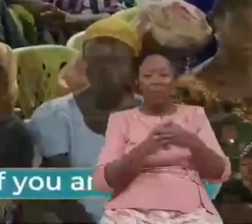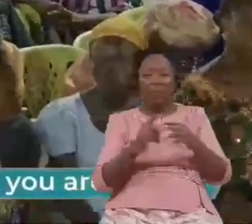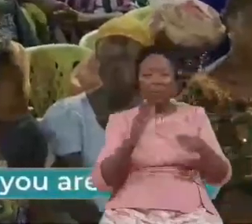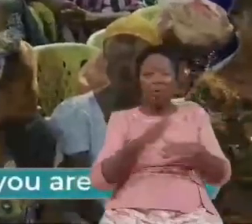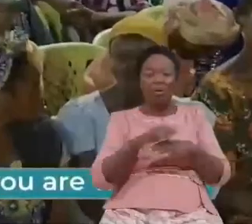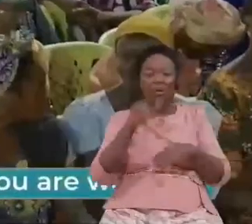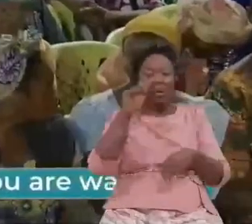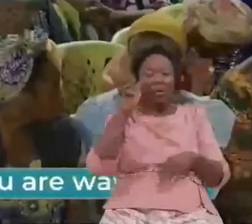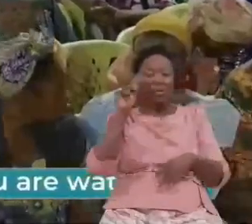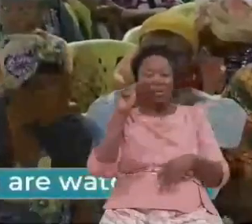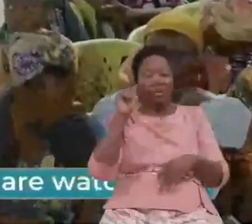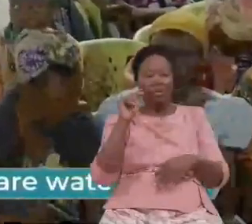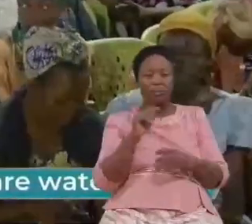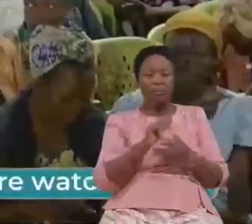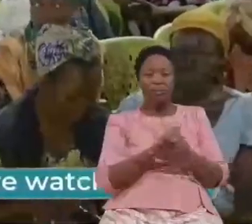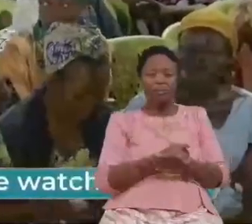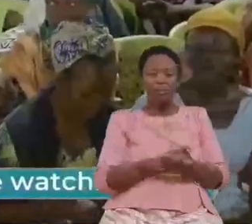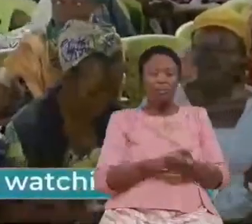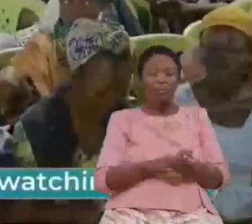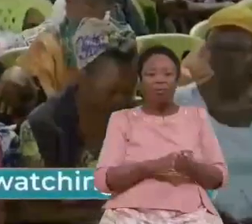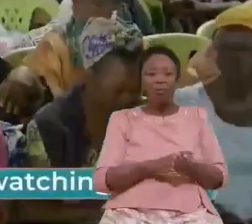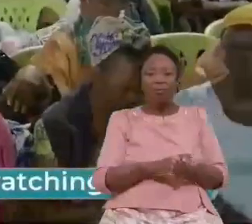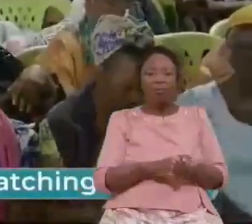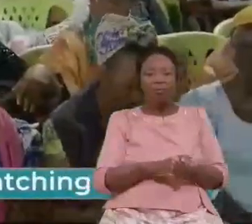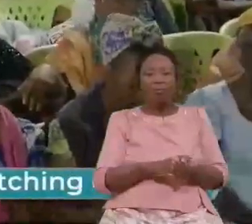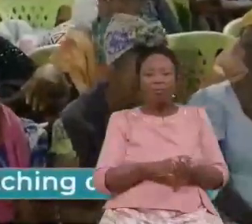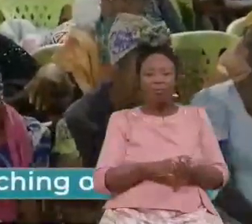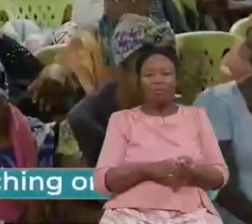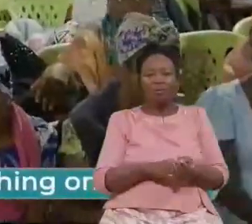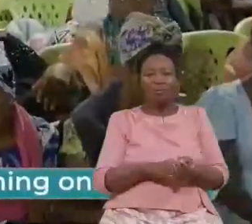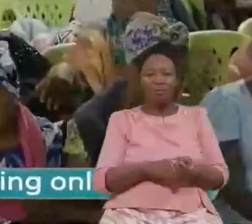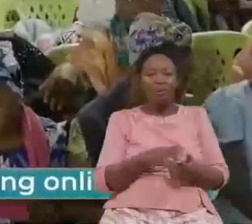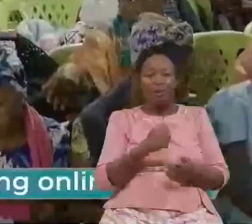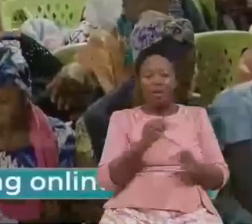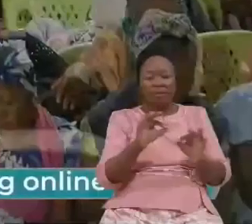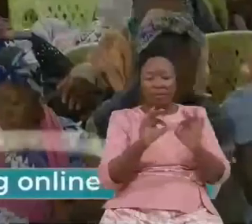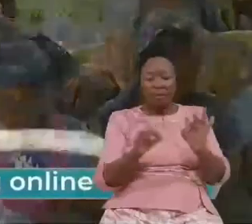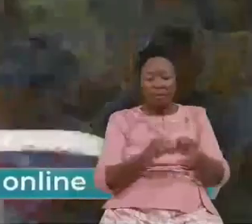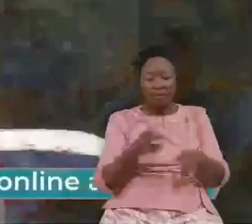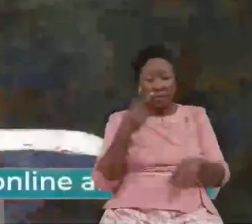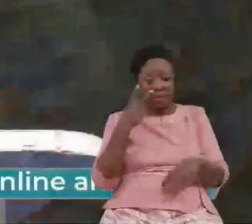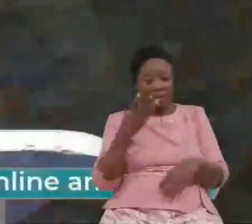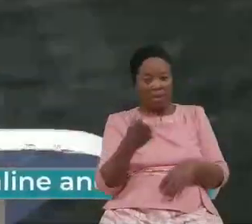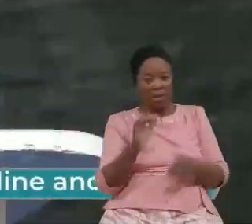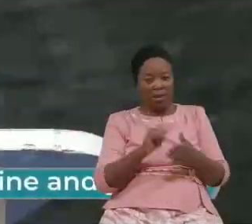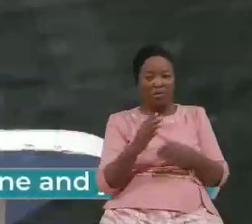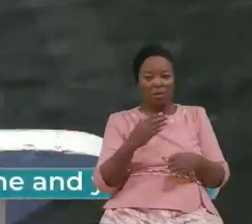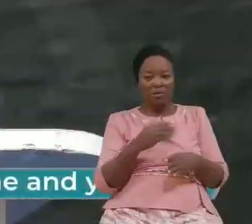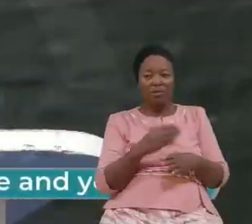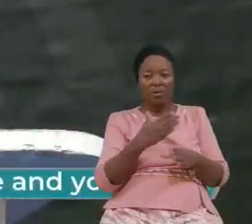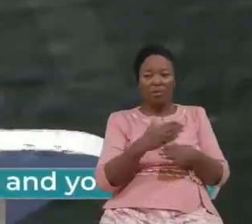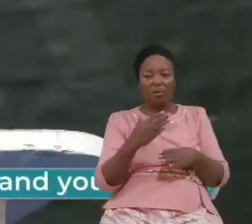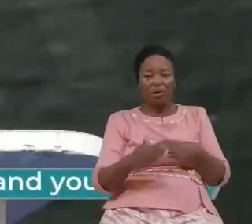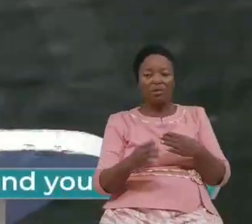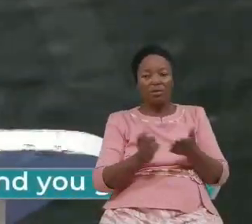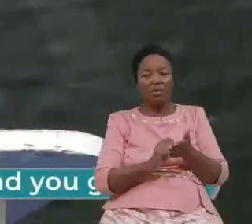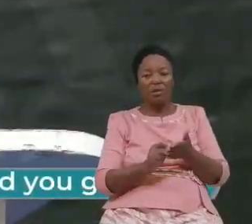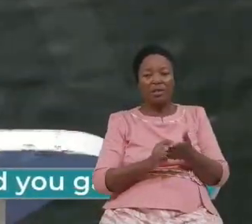qui s'affiche à l'écran il y a un formulaire et vous allez remplir en ligne